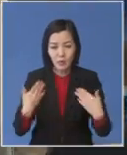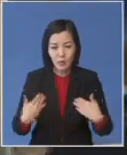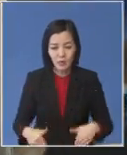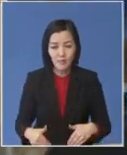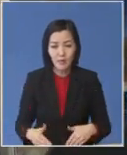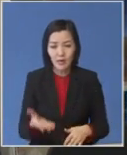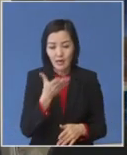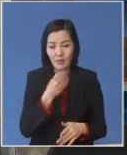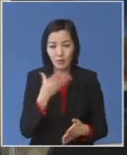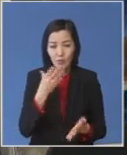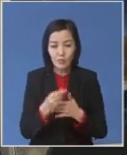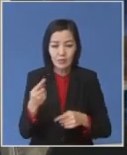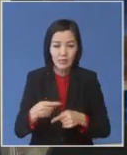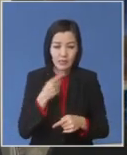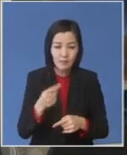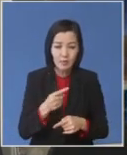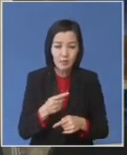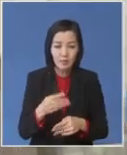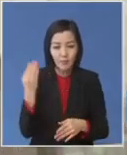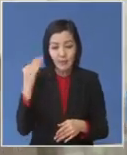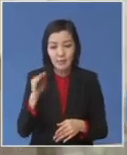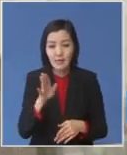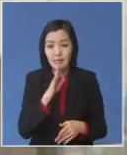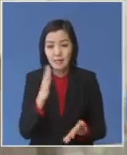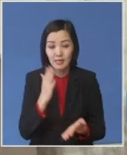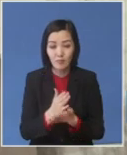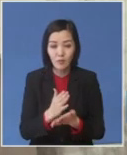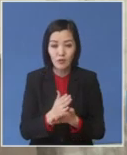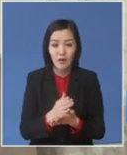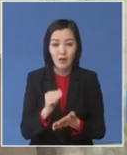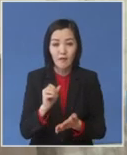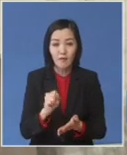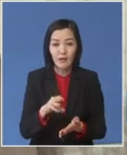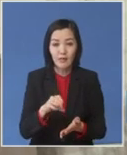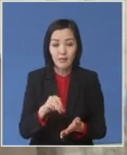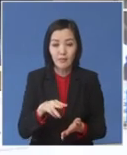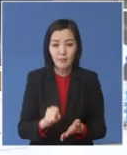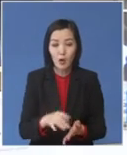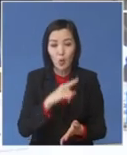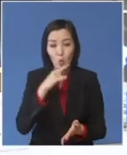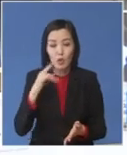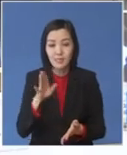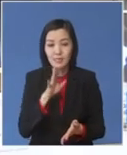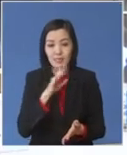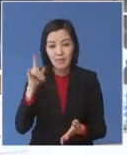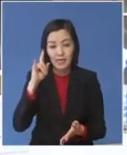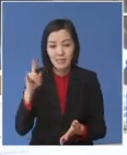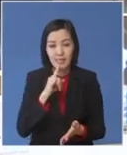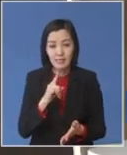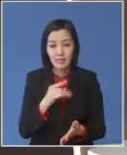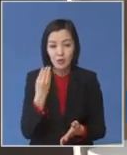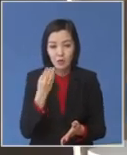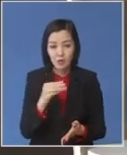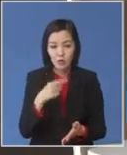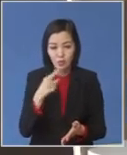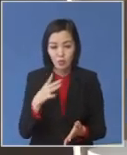тілім деп жырлаған өзге ұлт өкілдері де болды. Бірі Фатима Юсупова. Алакөлден келген орыс қызы қазақ тілін жетік меңгерген.